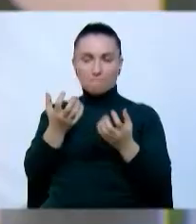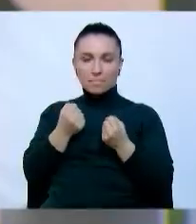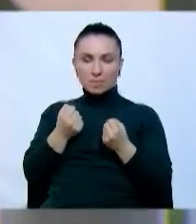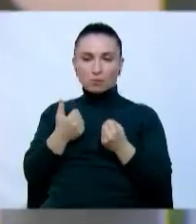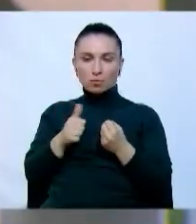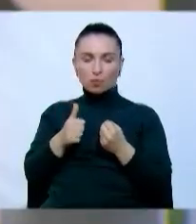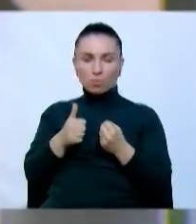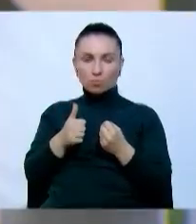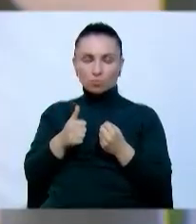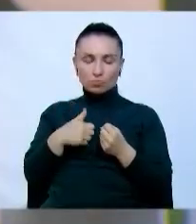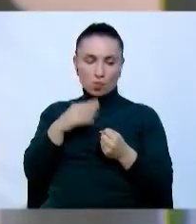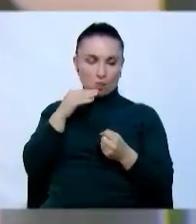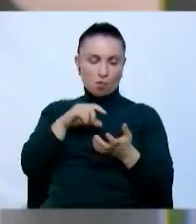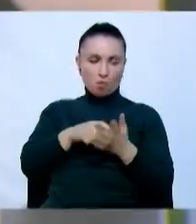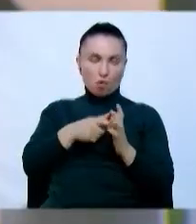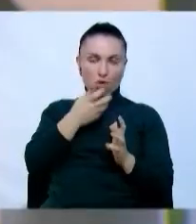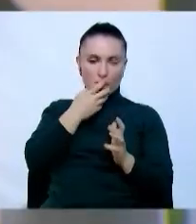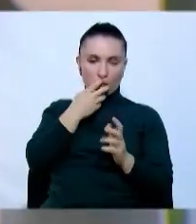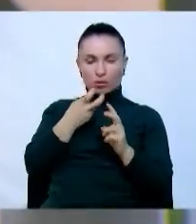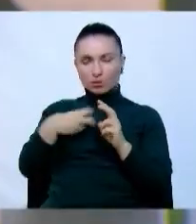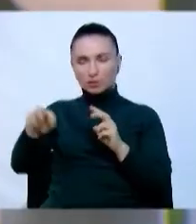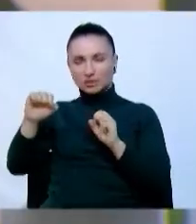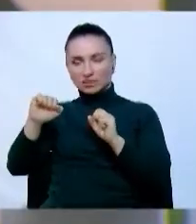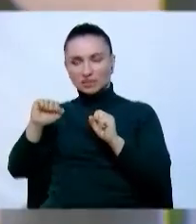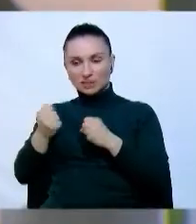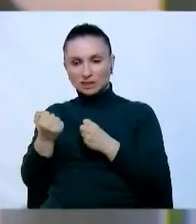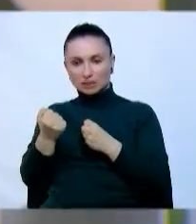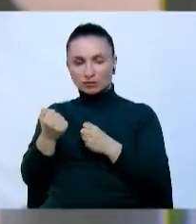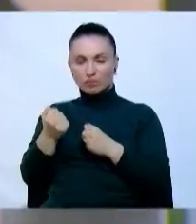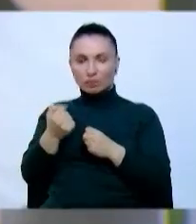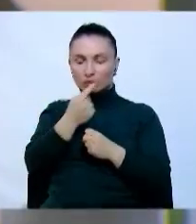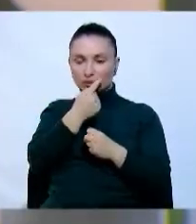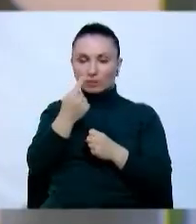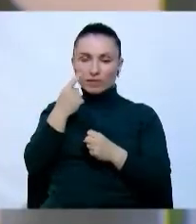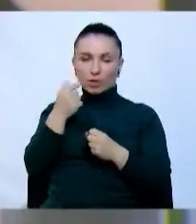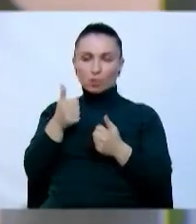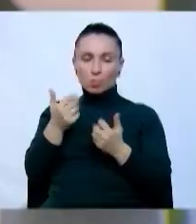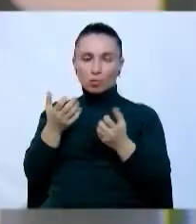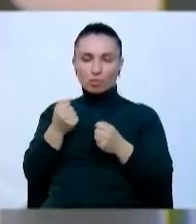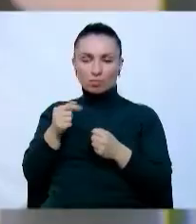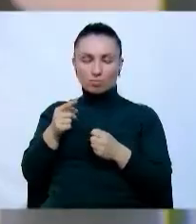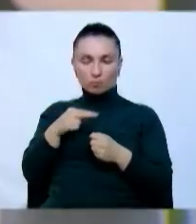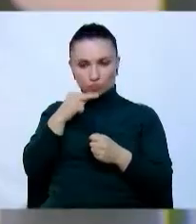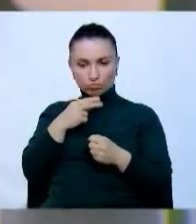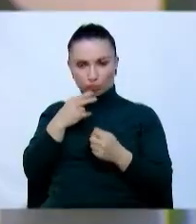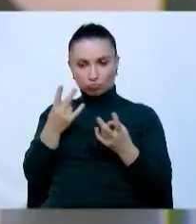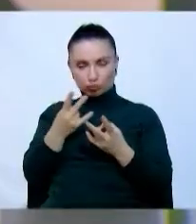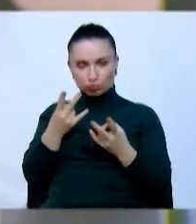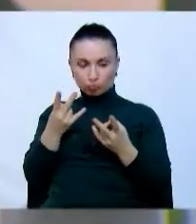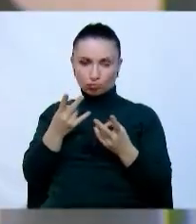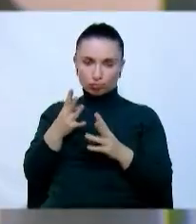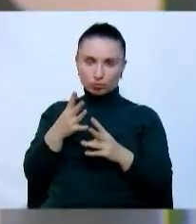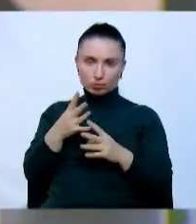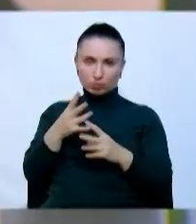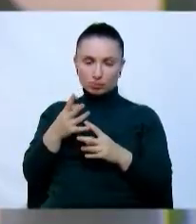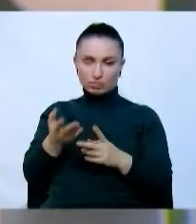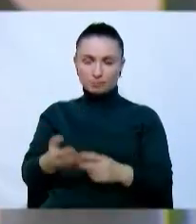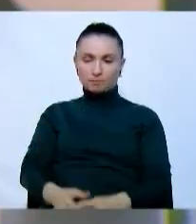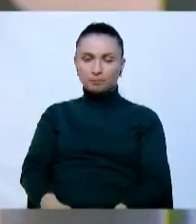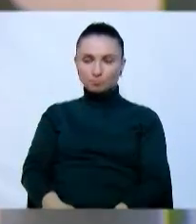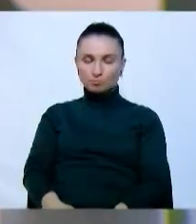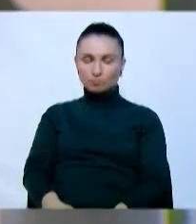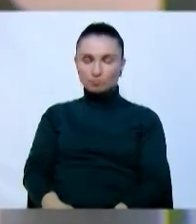როდესაც საუბრობთ გამთბარი გარემოდან ცივ გარემოში გადანაცვლებაზე, არის თუ არა ეს საყურადღებო და სჭირდება თუ არა ამას